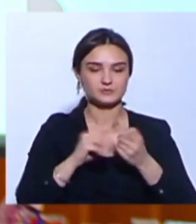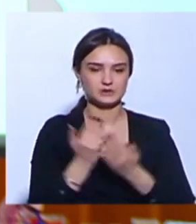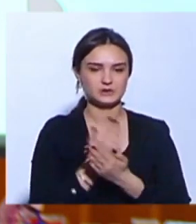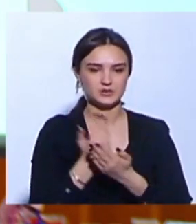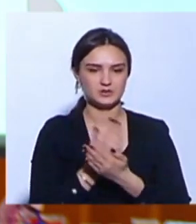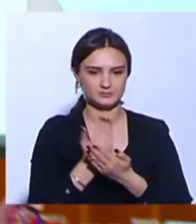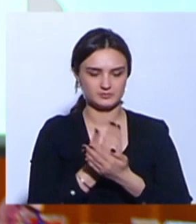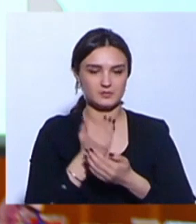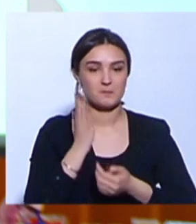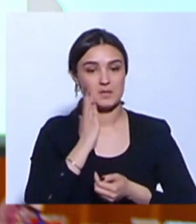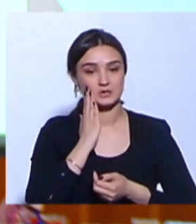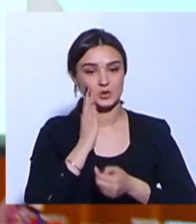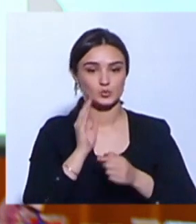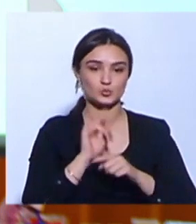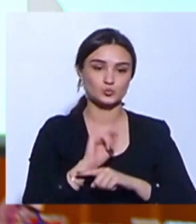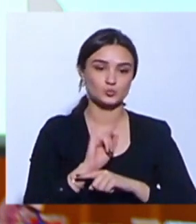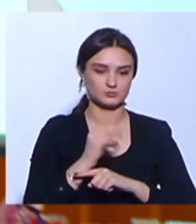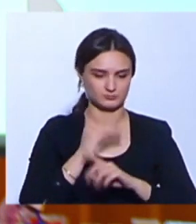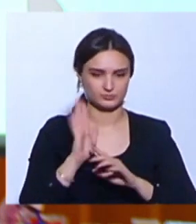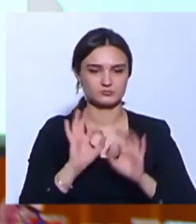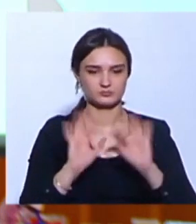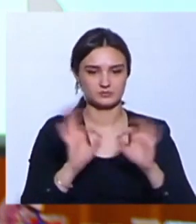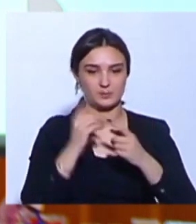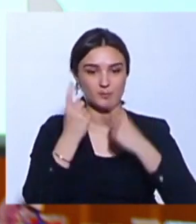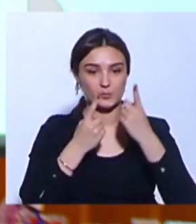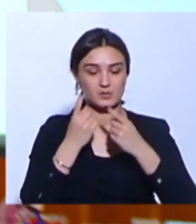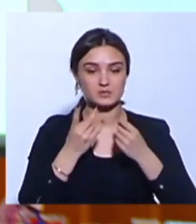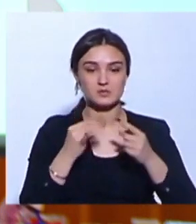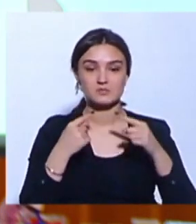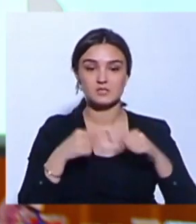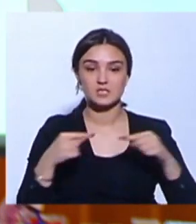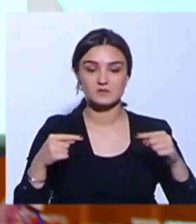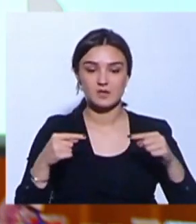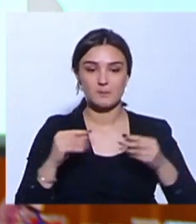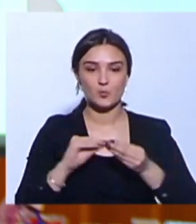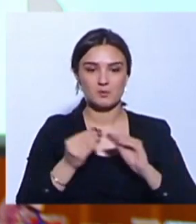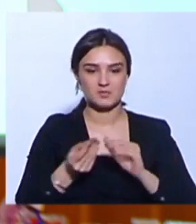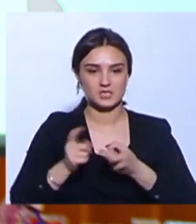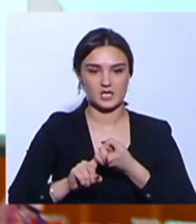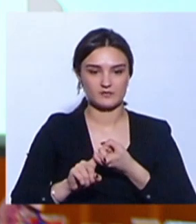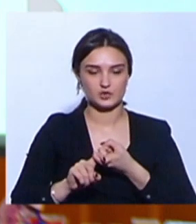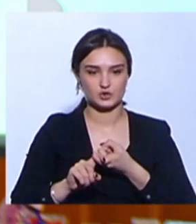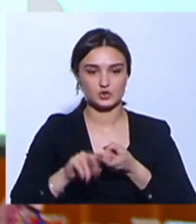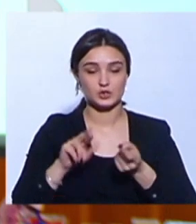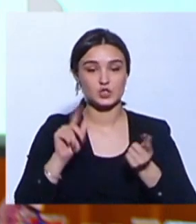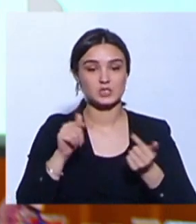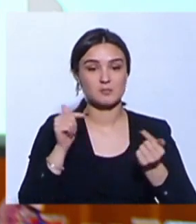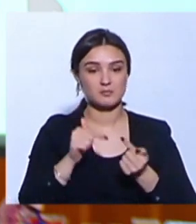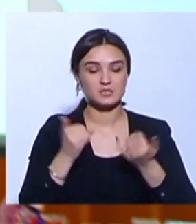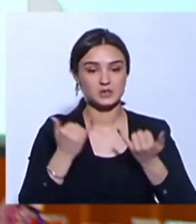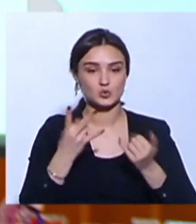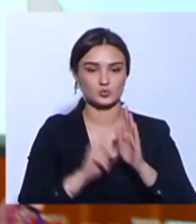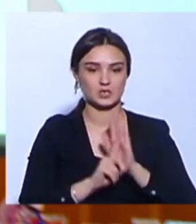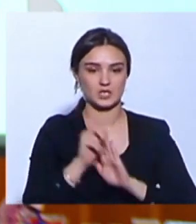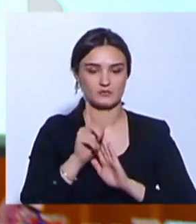სიახლეებს, მართალსა და ტყუილს ყოველდღიურად მოგაწვდით, მაგრამ სხვადასხვა პრობლემასთან კავშირში. და შესაბამისად დღეს უნდა